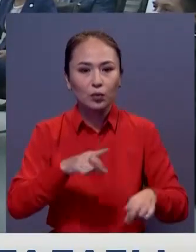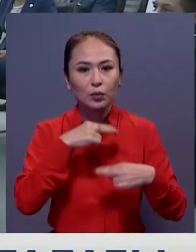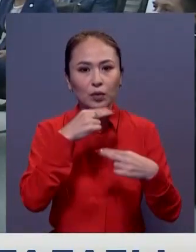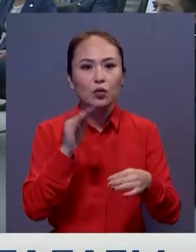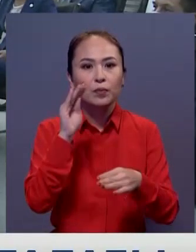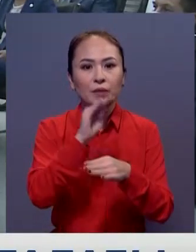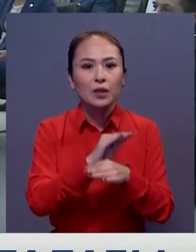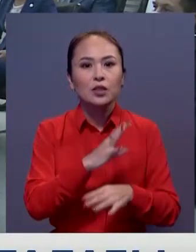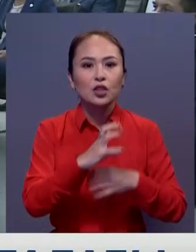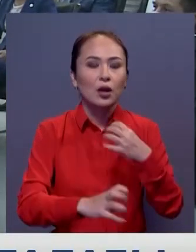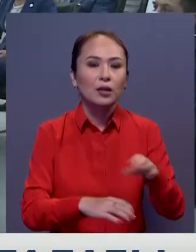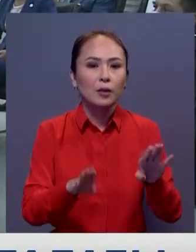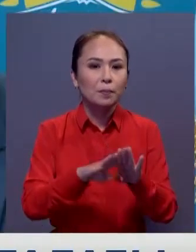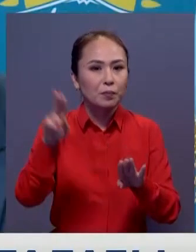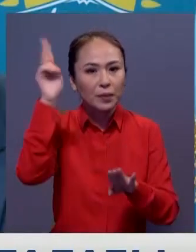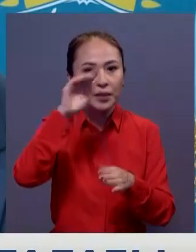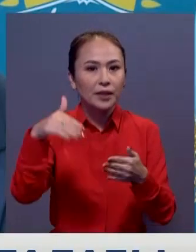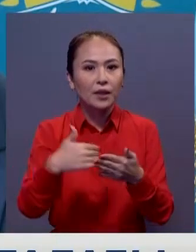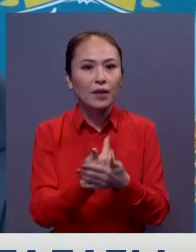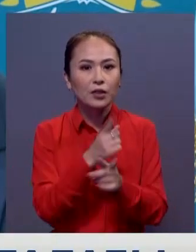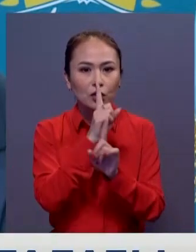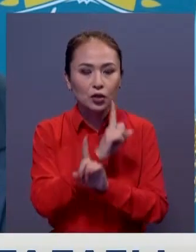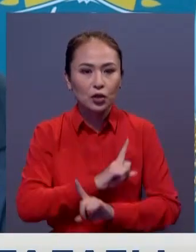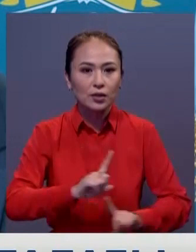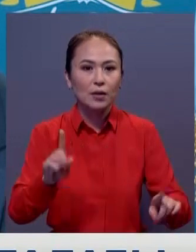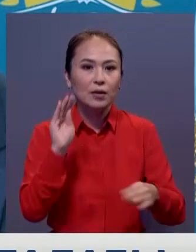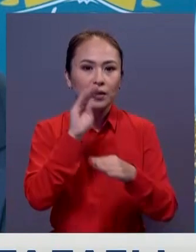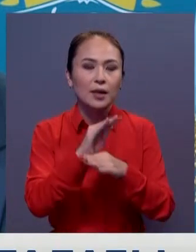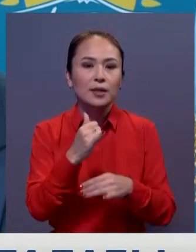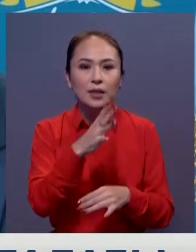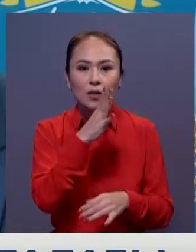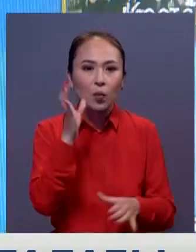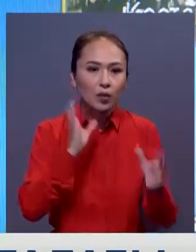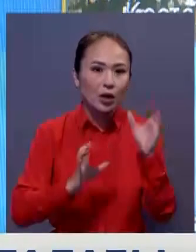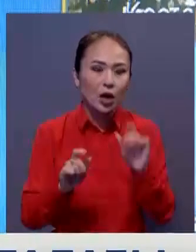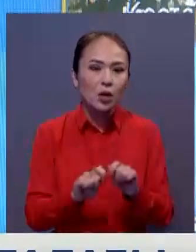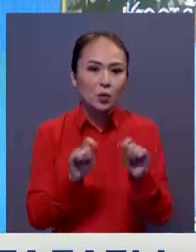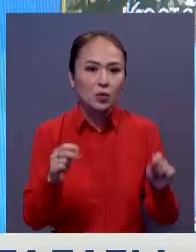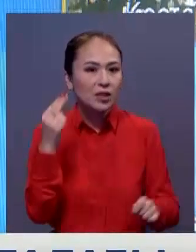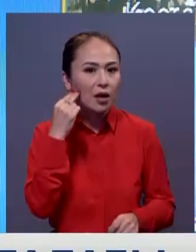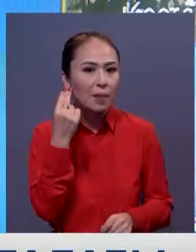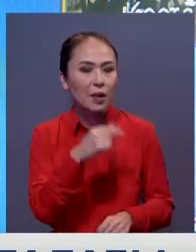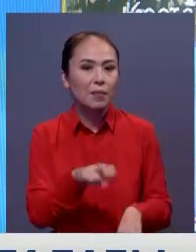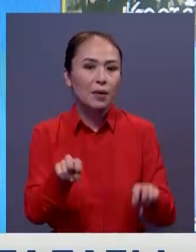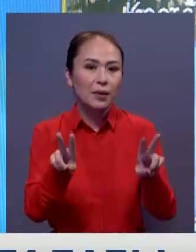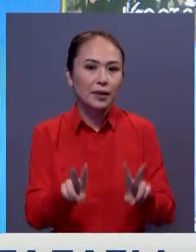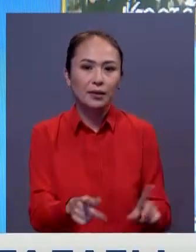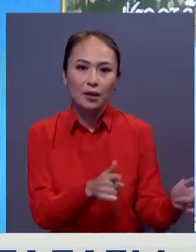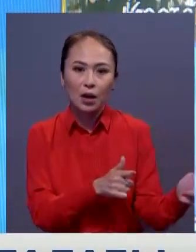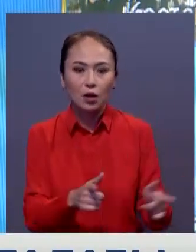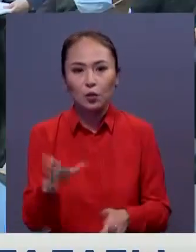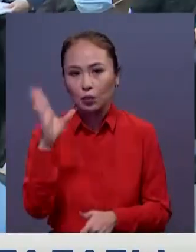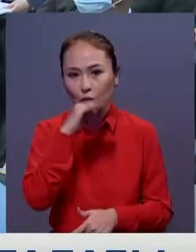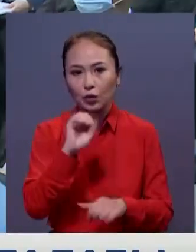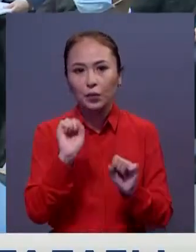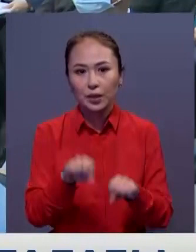көңіл бөлінбек. Сонымен қатар, жаһандық білім және инновациялық жүйеге енген заманауи зерттеу университеттерінің ашылуы сапалы